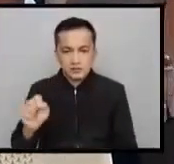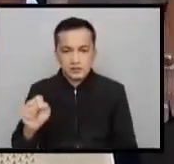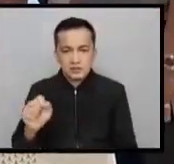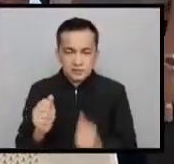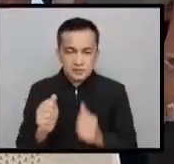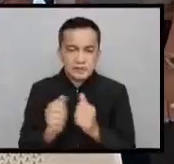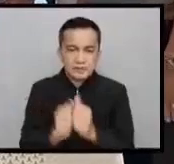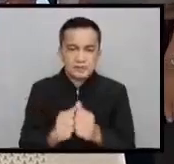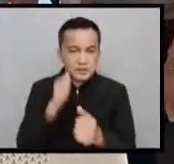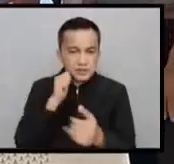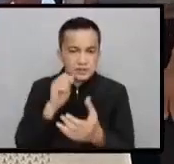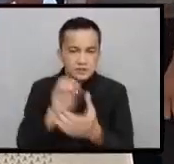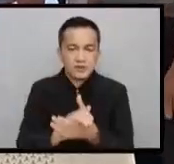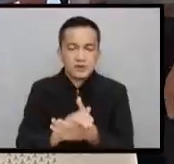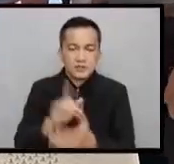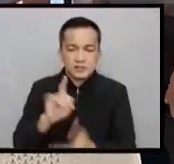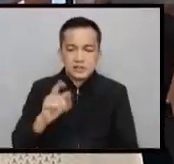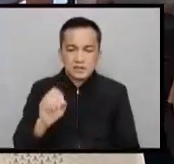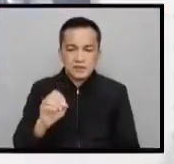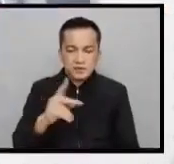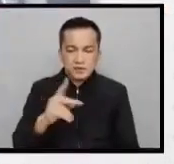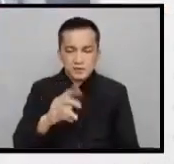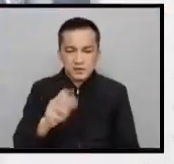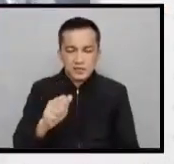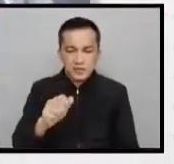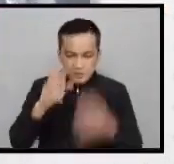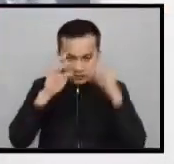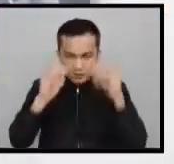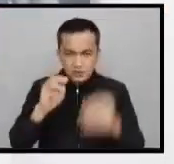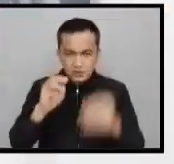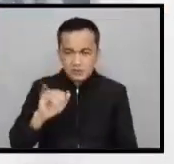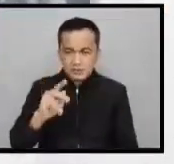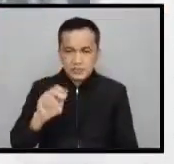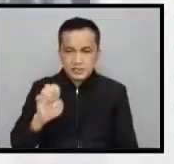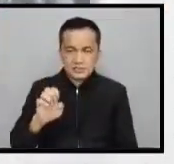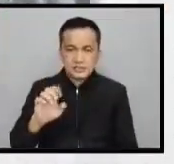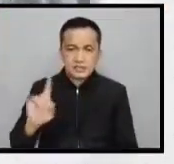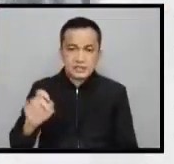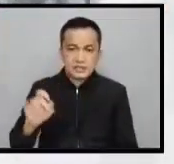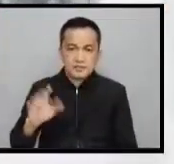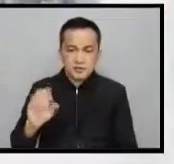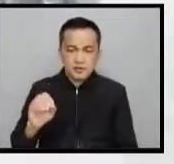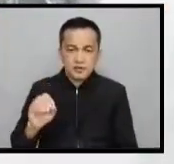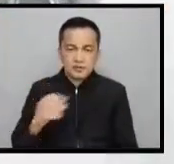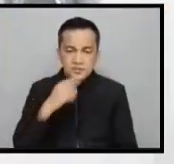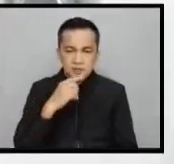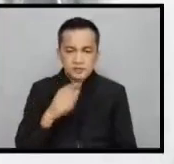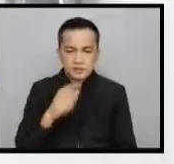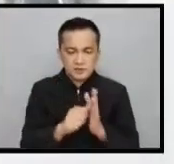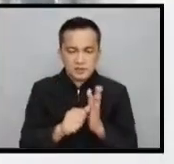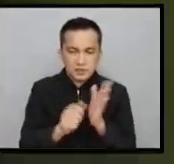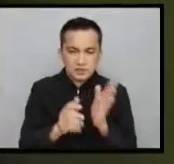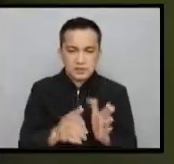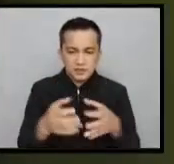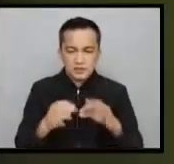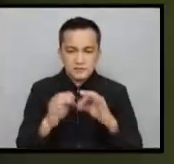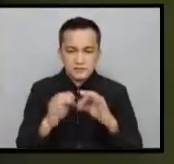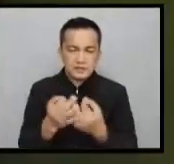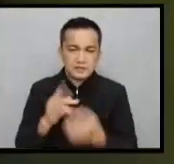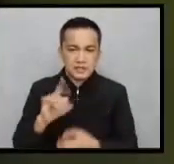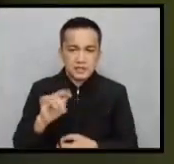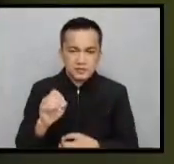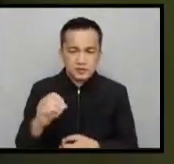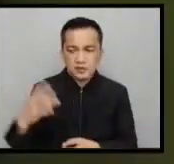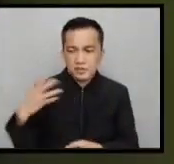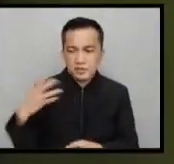Roel Degamo na si Pamplona Mayor Janice Degamo. Ayon sa abogado ng pamilya ni Degamo, hinihintay lang nila ang resulta ng investigasyon